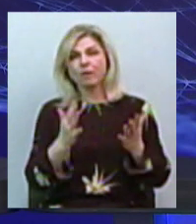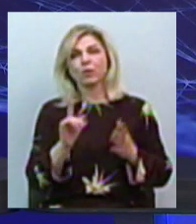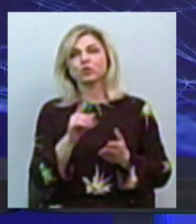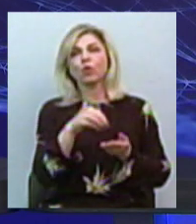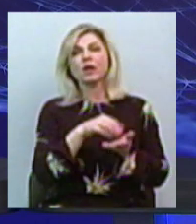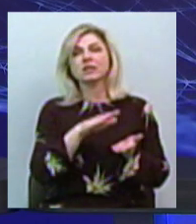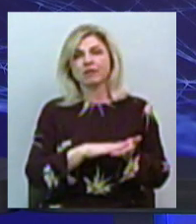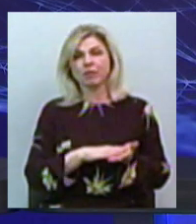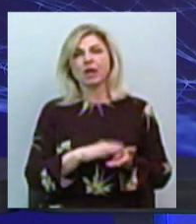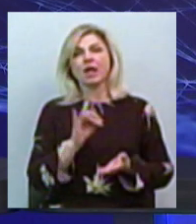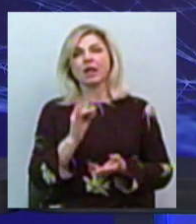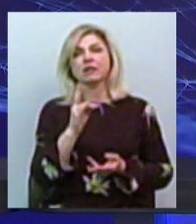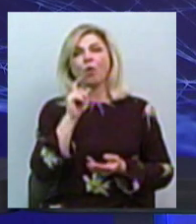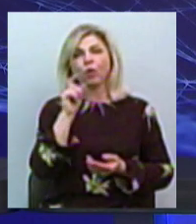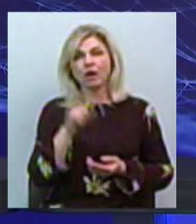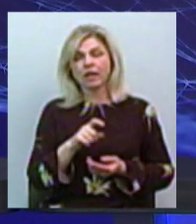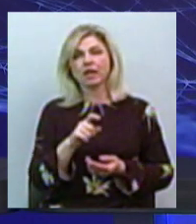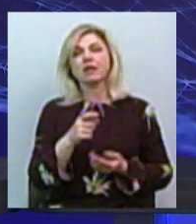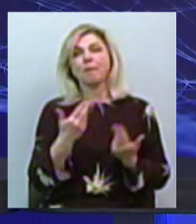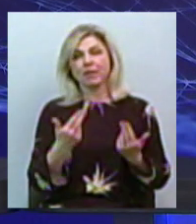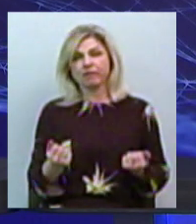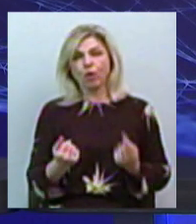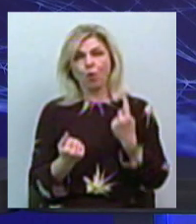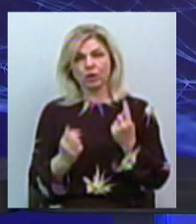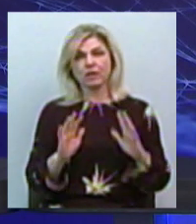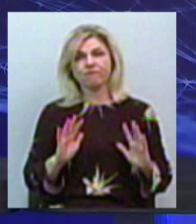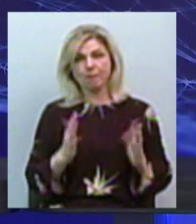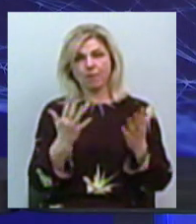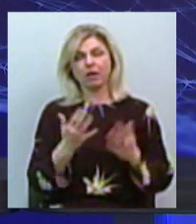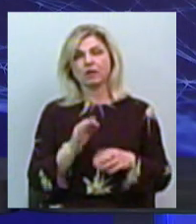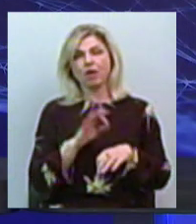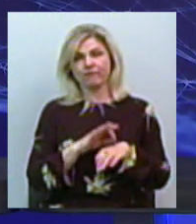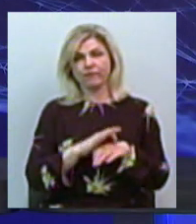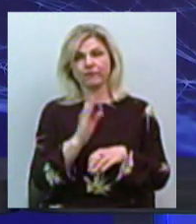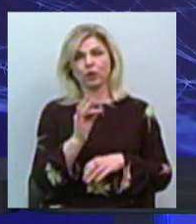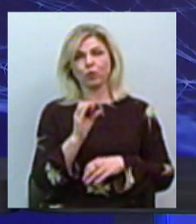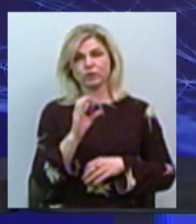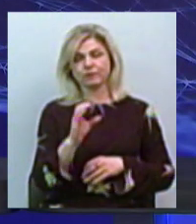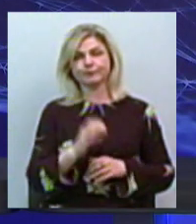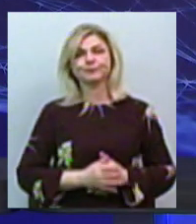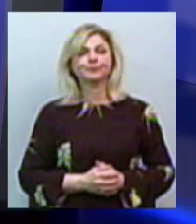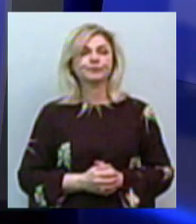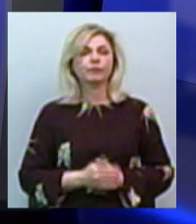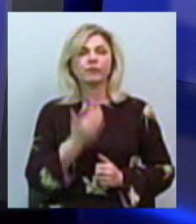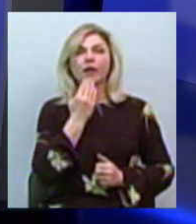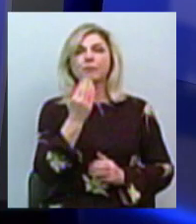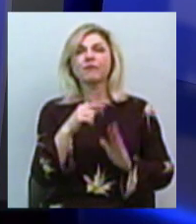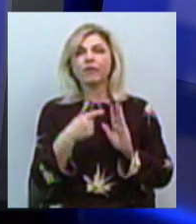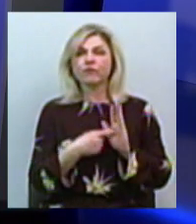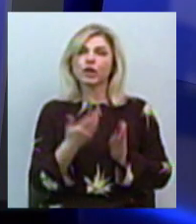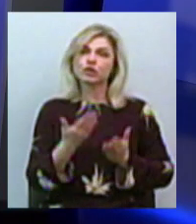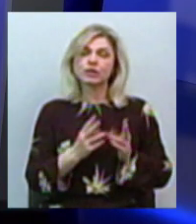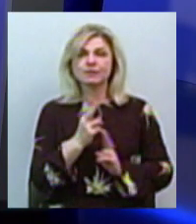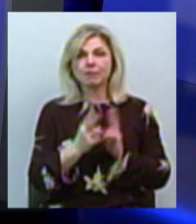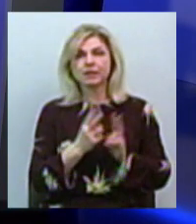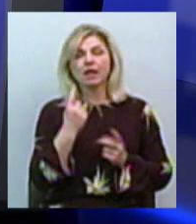Україні на сьогодні підтверджено один випадок коронавірусу. А чи змінилась за останні дні і тижні інформація